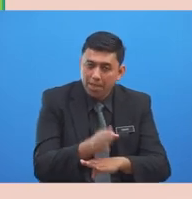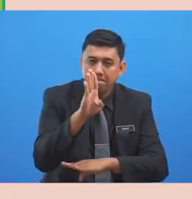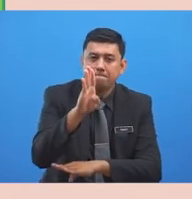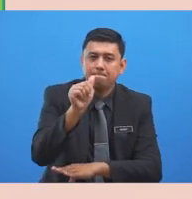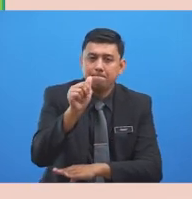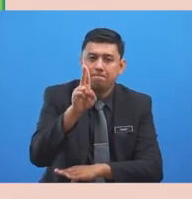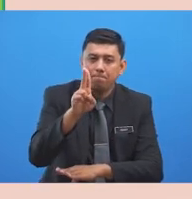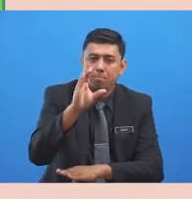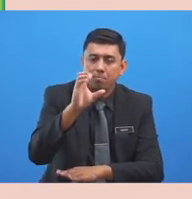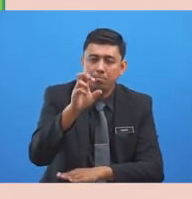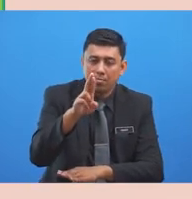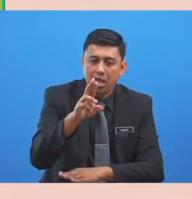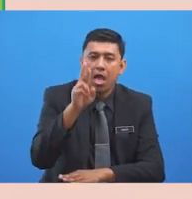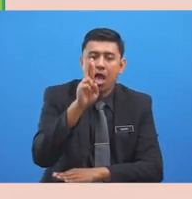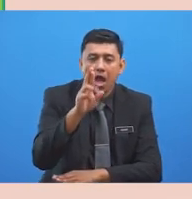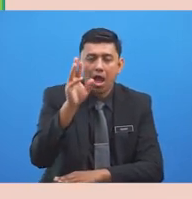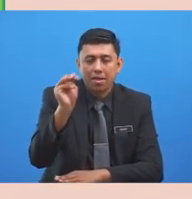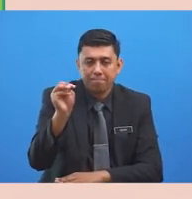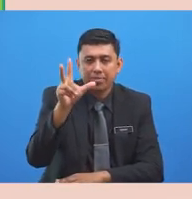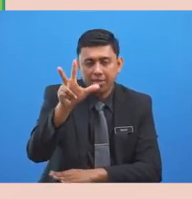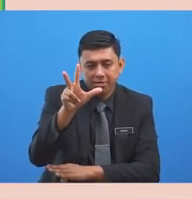baucer sebanyak RM3.